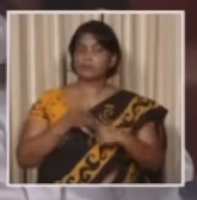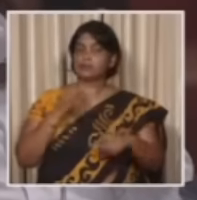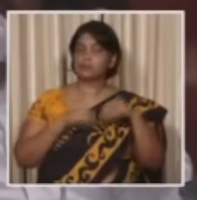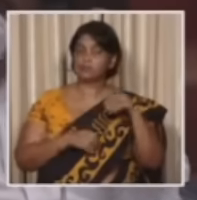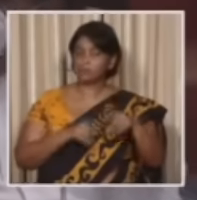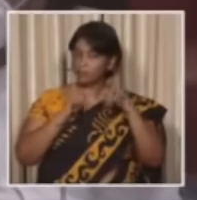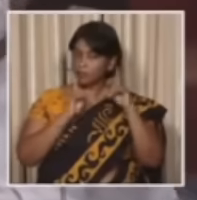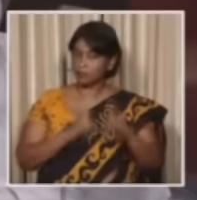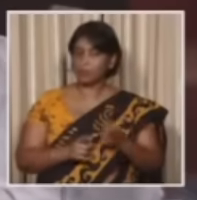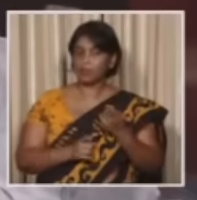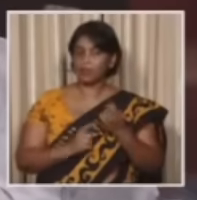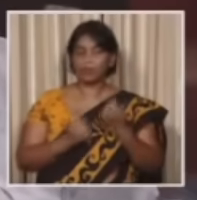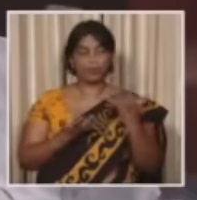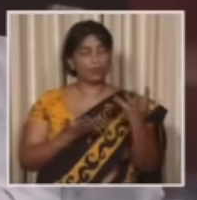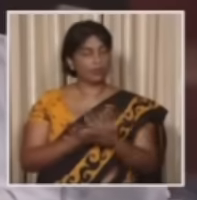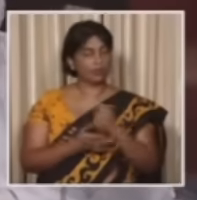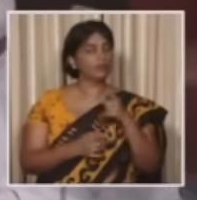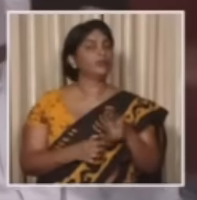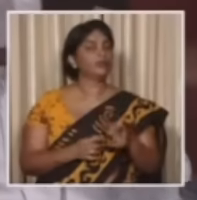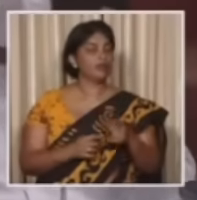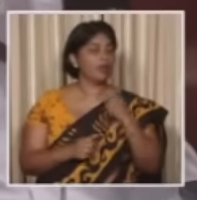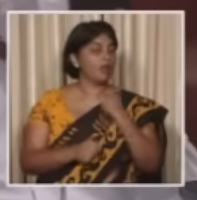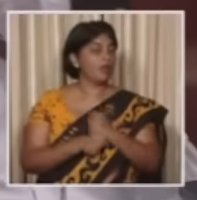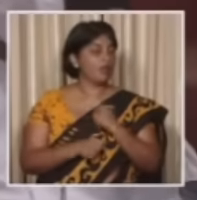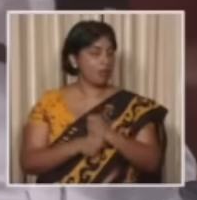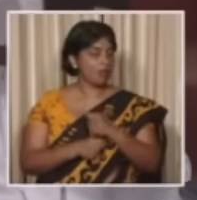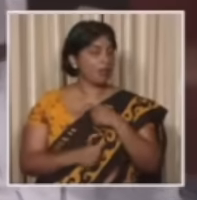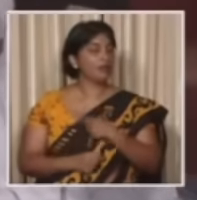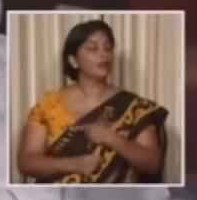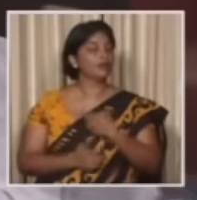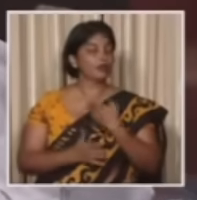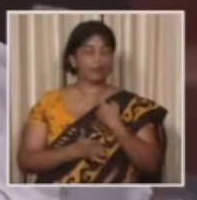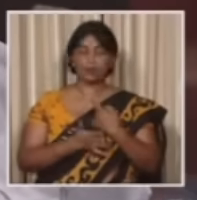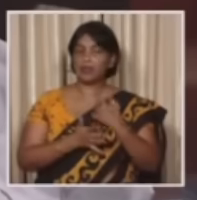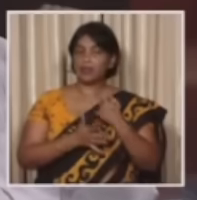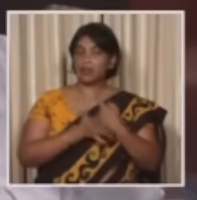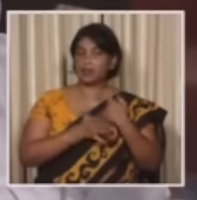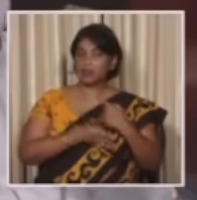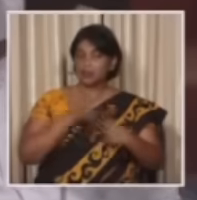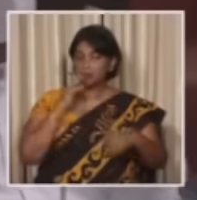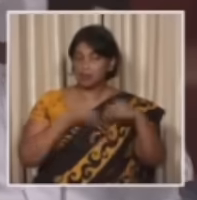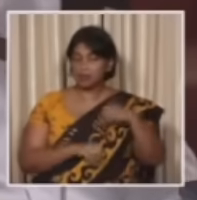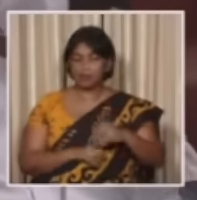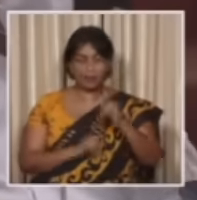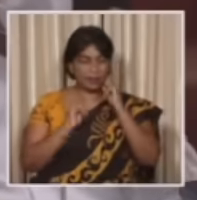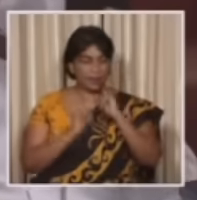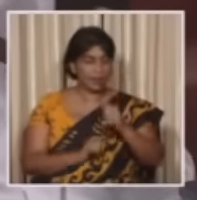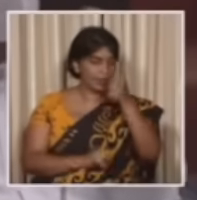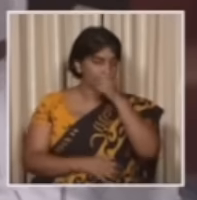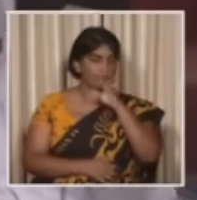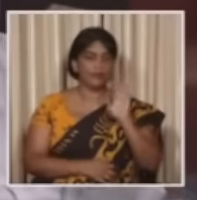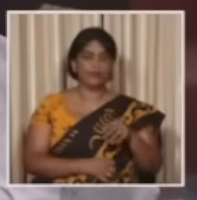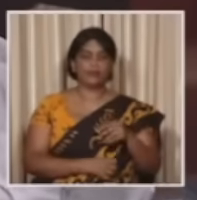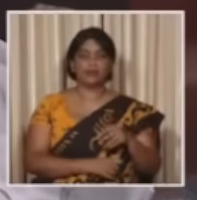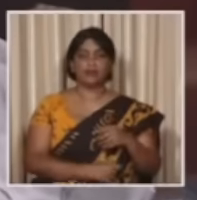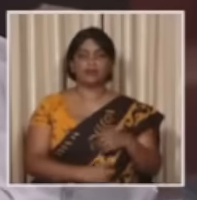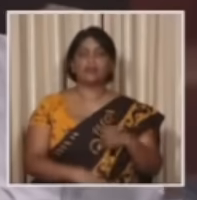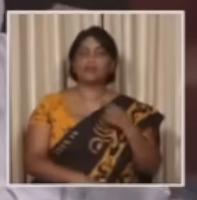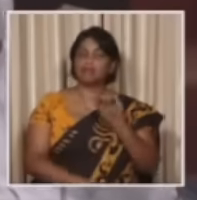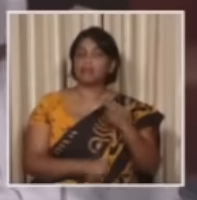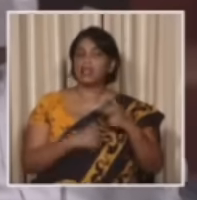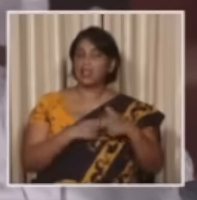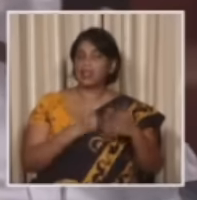මේ චන්ද කාලේ මේ වගේ බුදුලක් රැස් කරන්නේ ආණ්ඩුවේ මේ මැතිවරණ තක්කඩි වැඩවලට